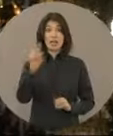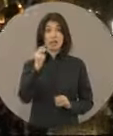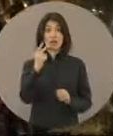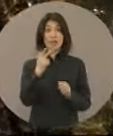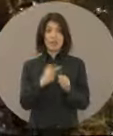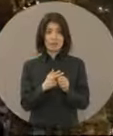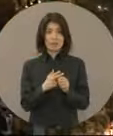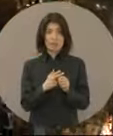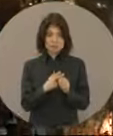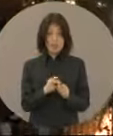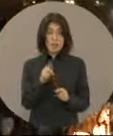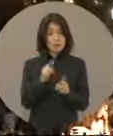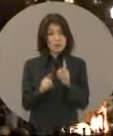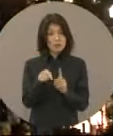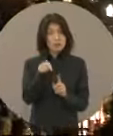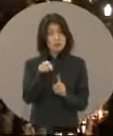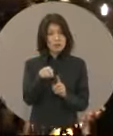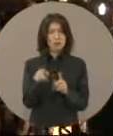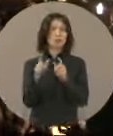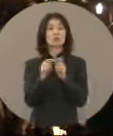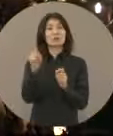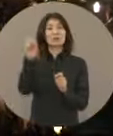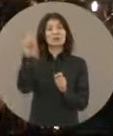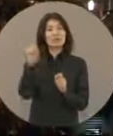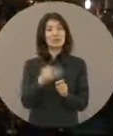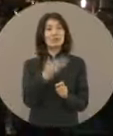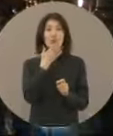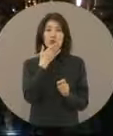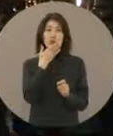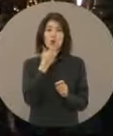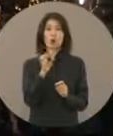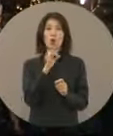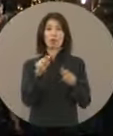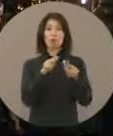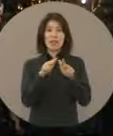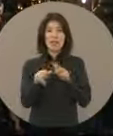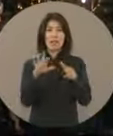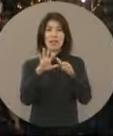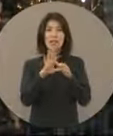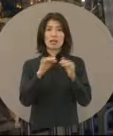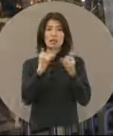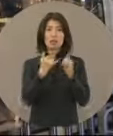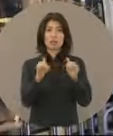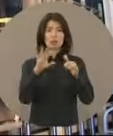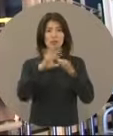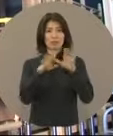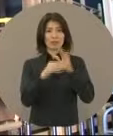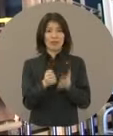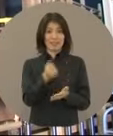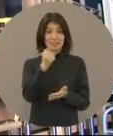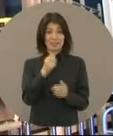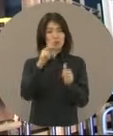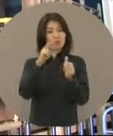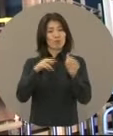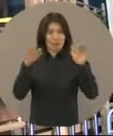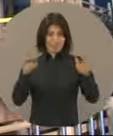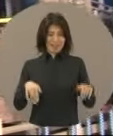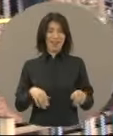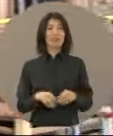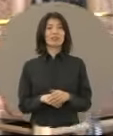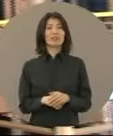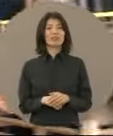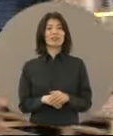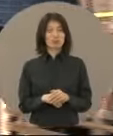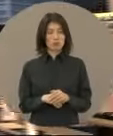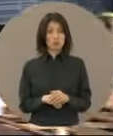には川越氷川祭りの山車行事が国の重要無形民俗文化財に指定されました。展示されている山車